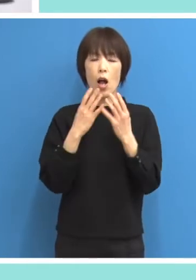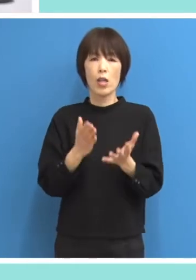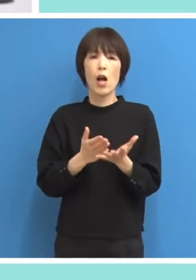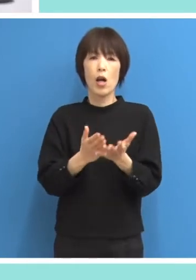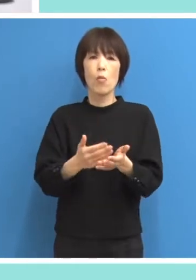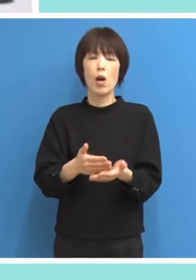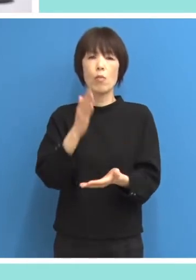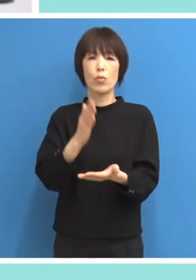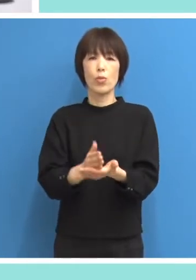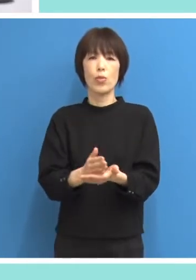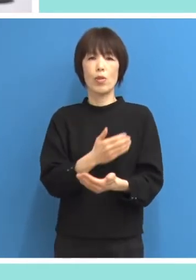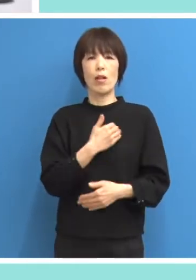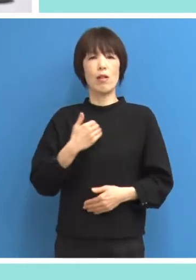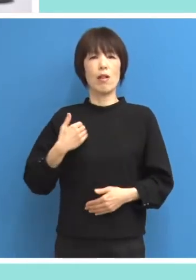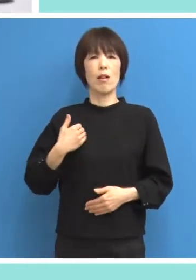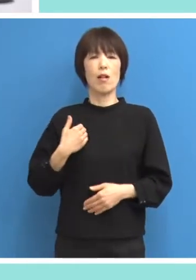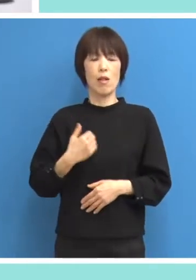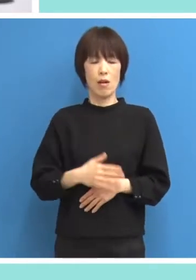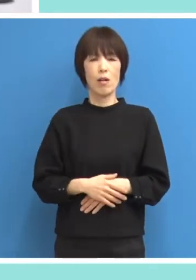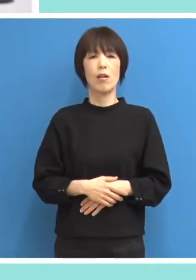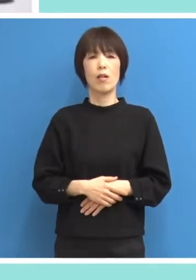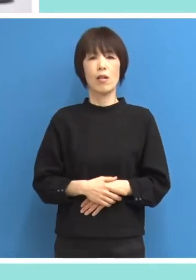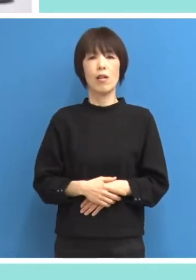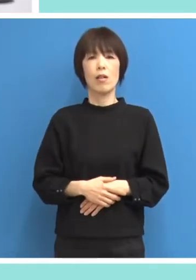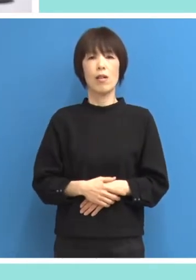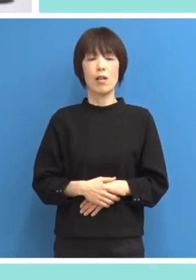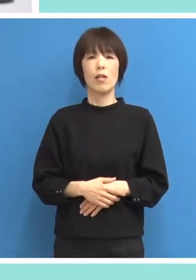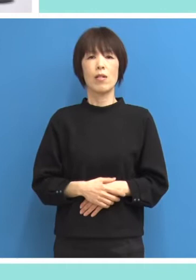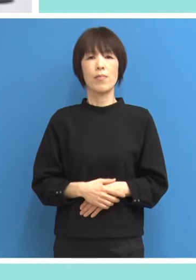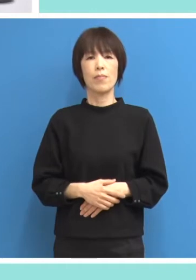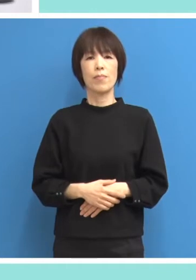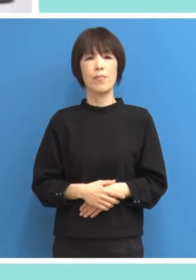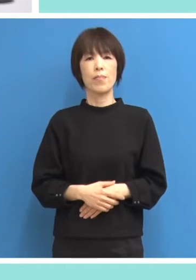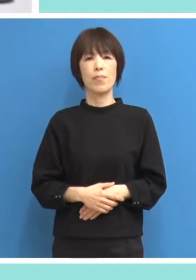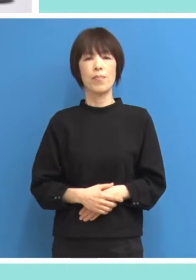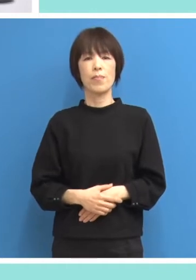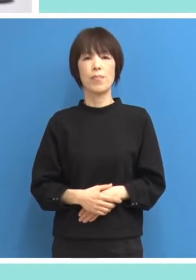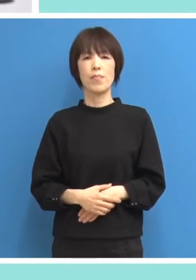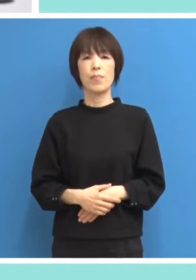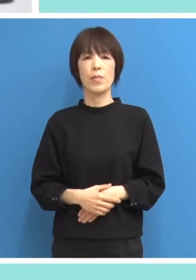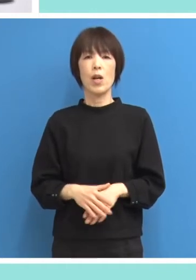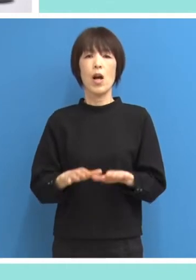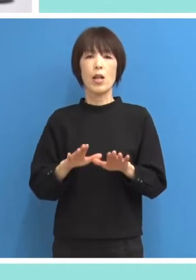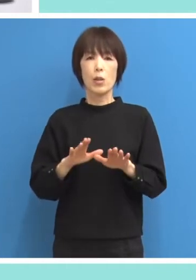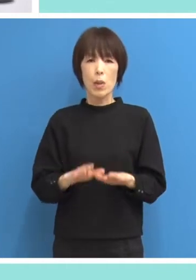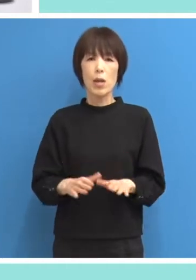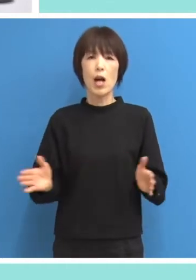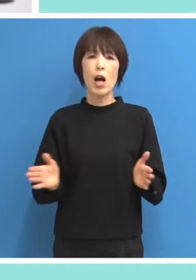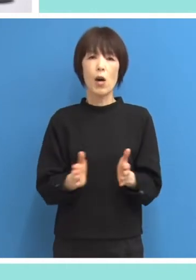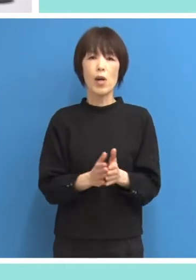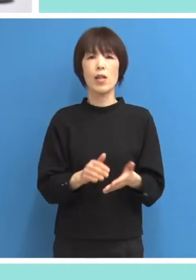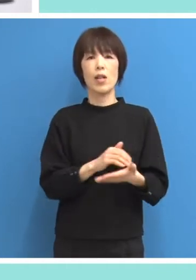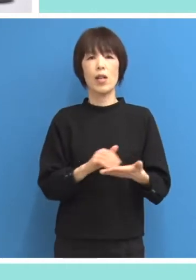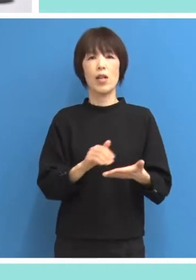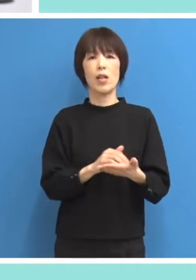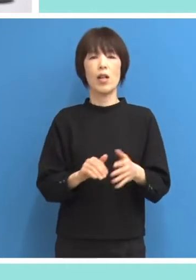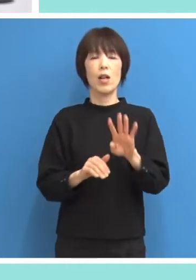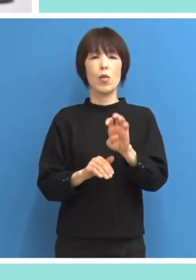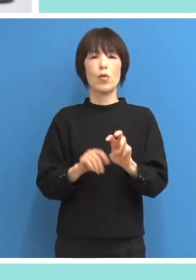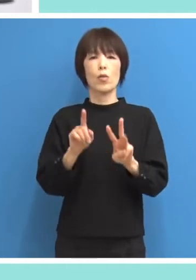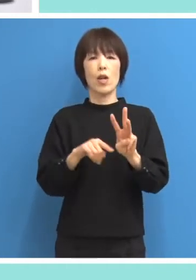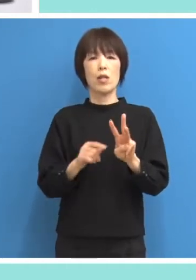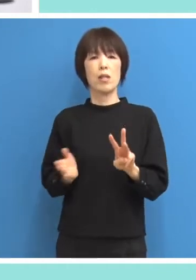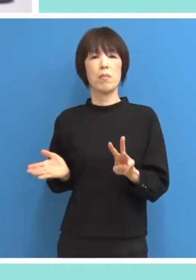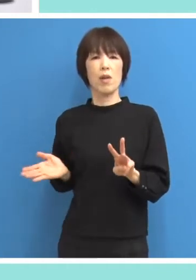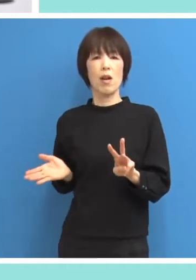広がりというものはなくですね、抑えることができたと思ってます。現在までに43人確認され